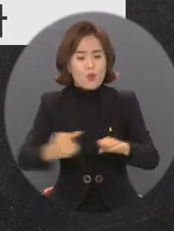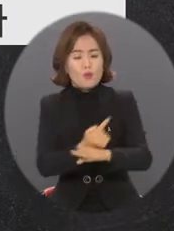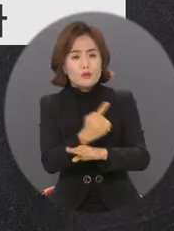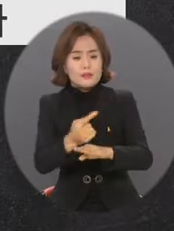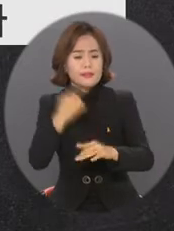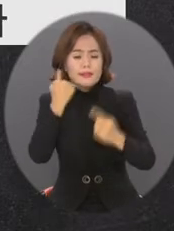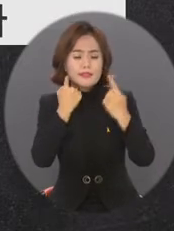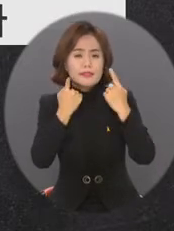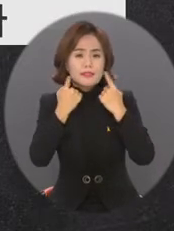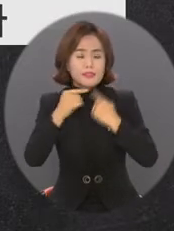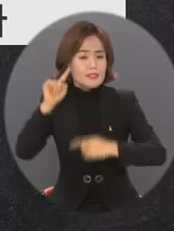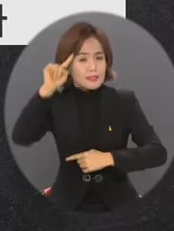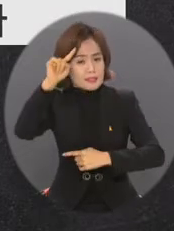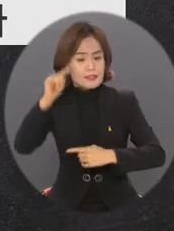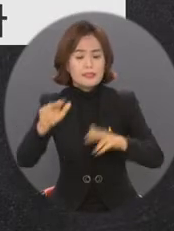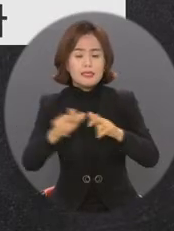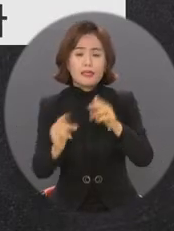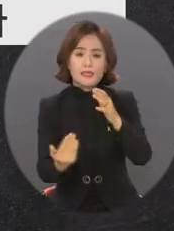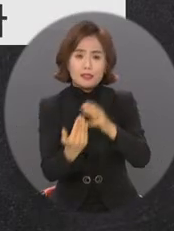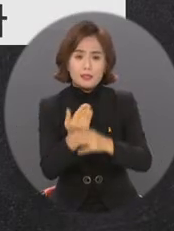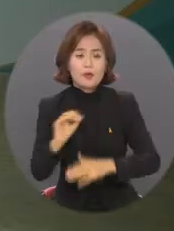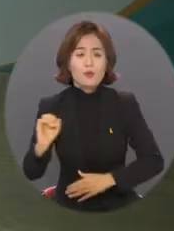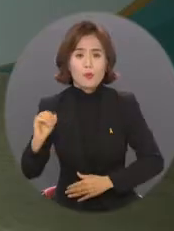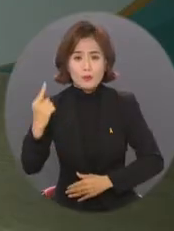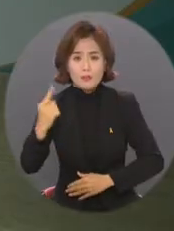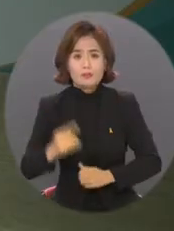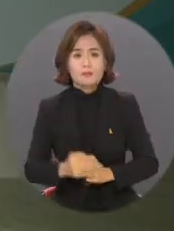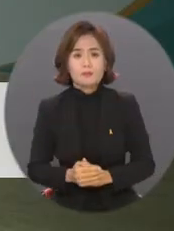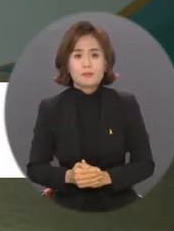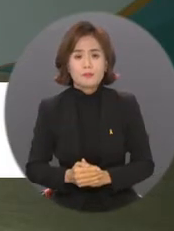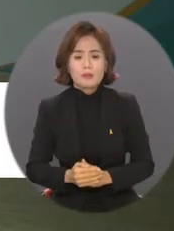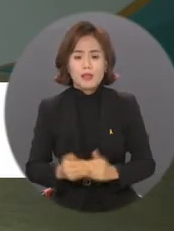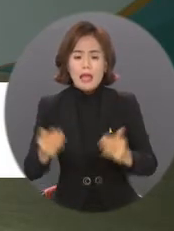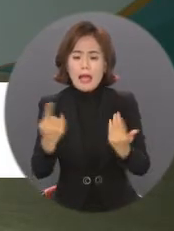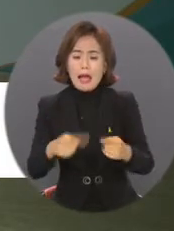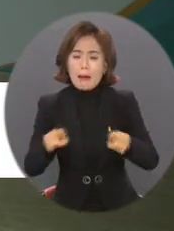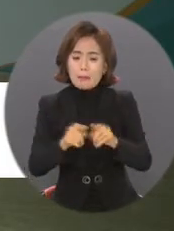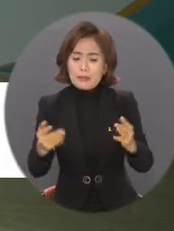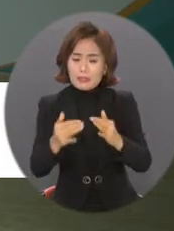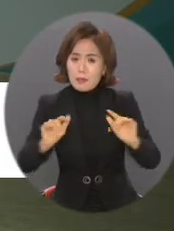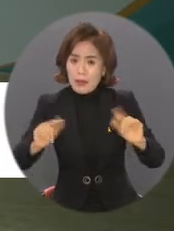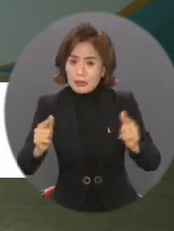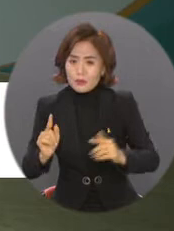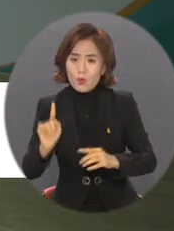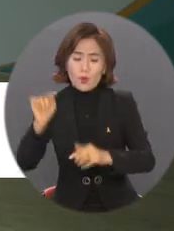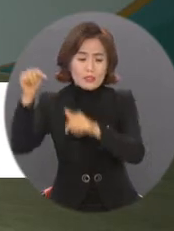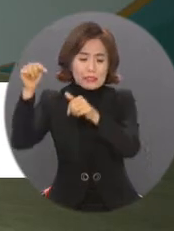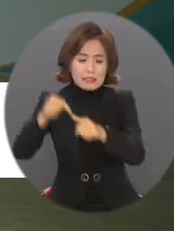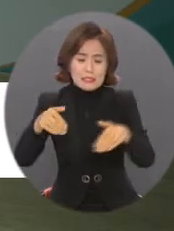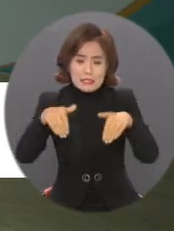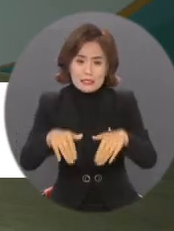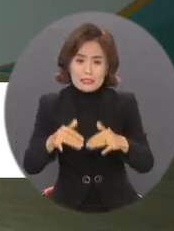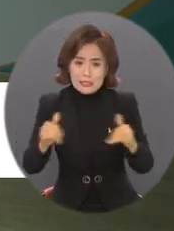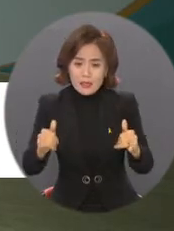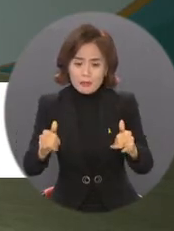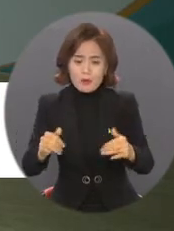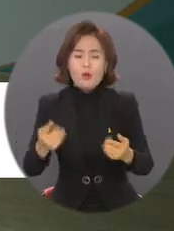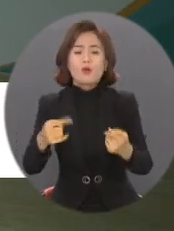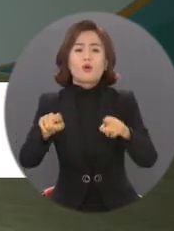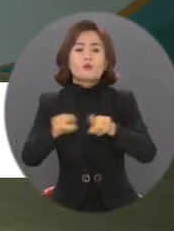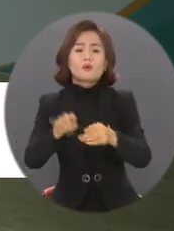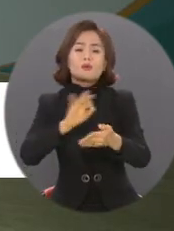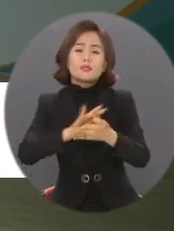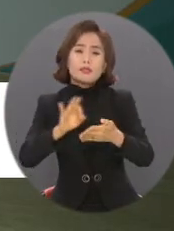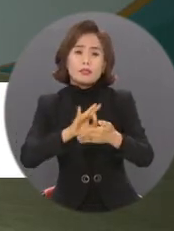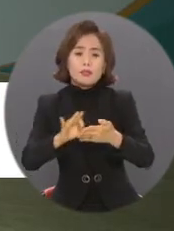스트레스 장애의 원인 이라고 설명했습니다 더욱 건 뷰가 아닌 그냥 종속된 관계로 어쭈 아자 보려고 저희들을